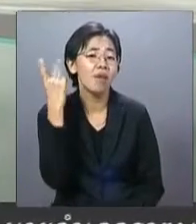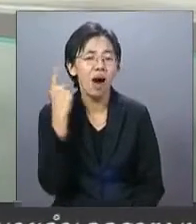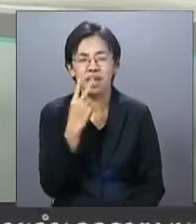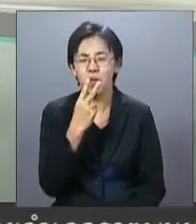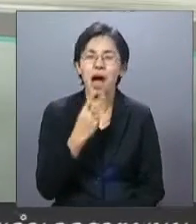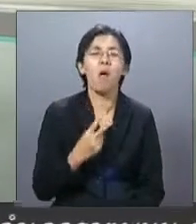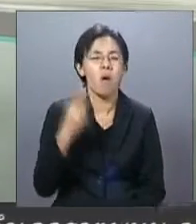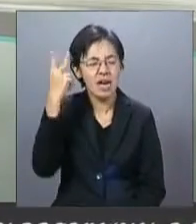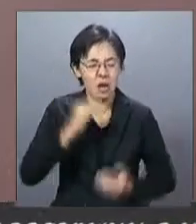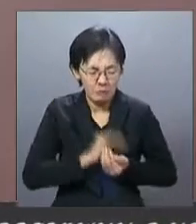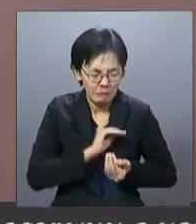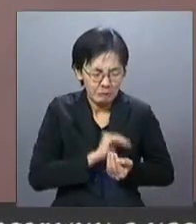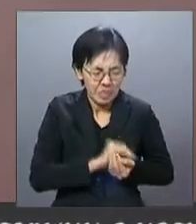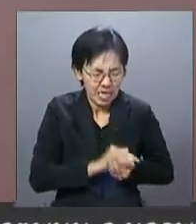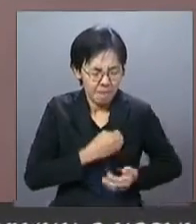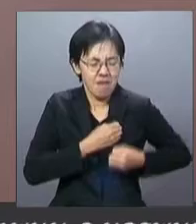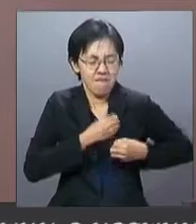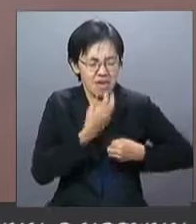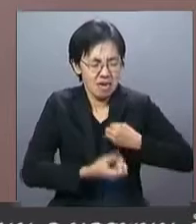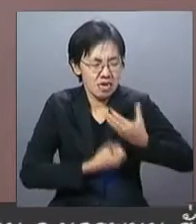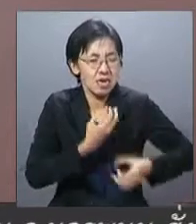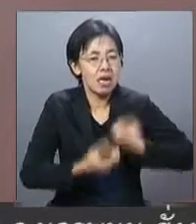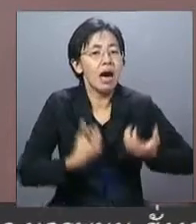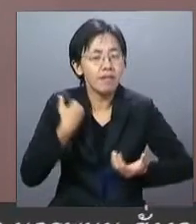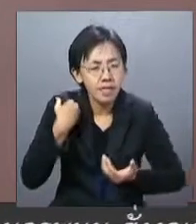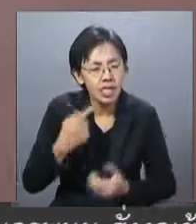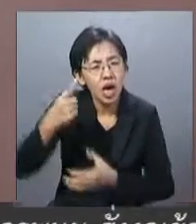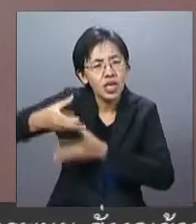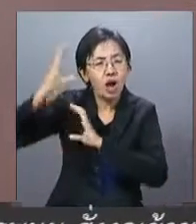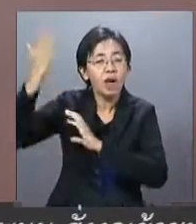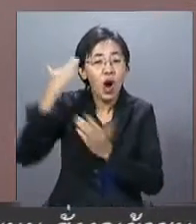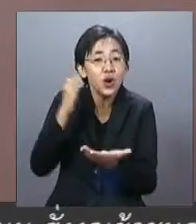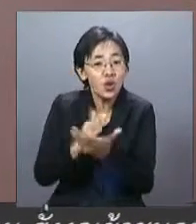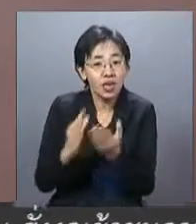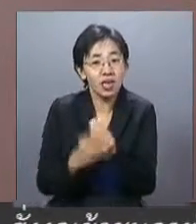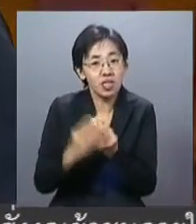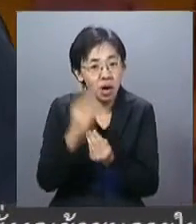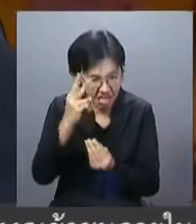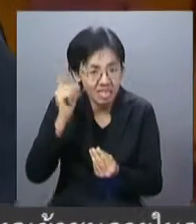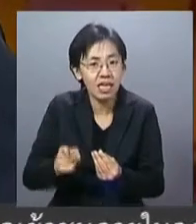อัดอั้นตันใจในหลายเรื่องเหมือนกันนะคะแต่ถ้าเกิดย้อนไปตอนนั้นก็เคยหยุดมาแล้ว2อาทิตย์แล้วก็หยุดจริง